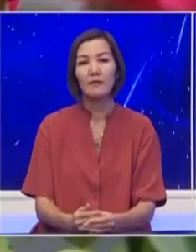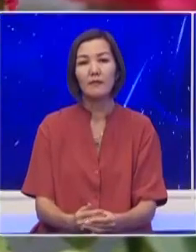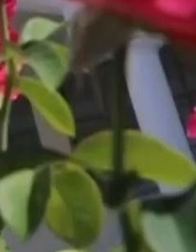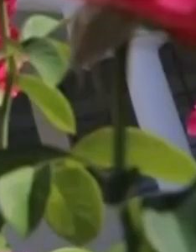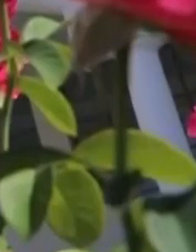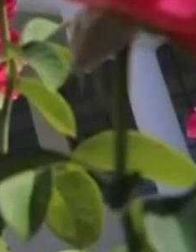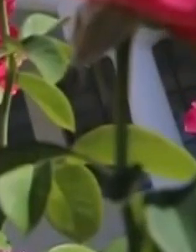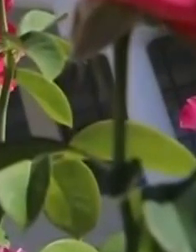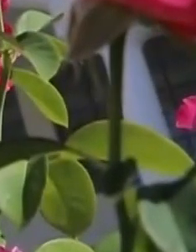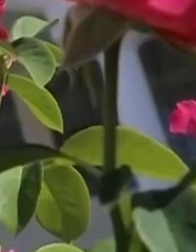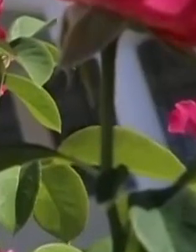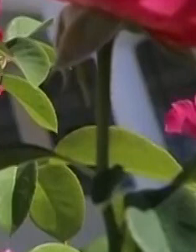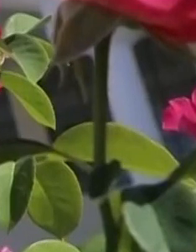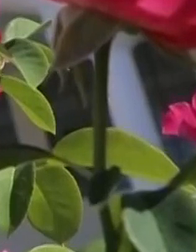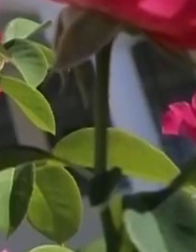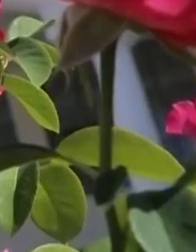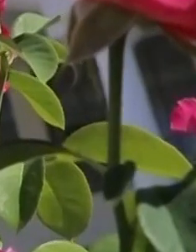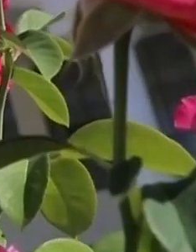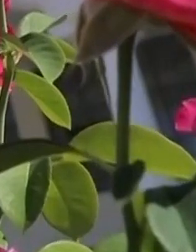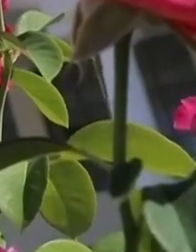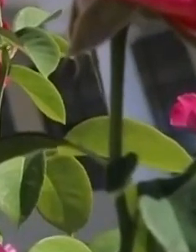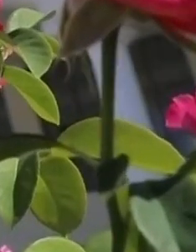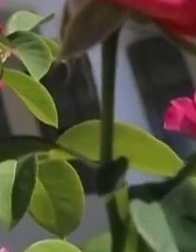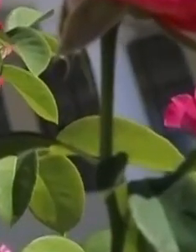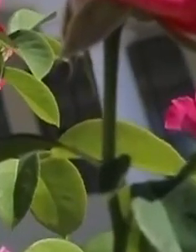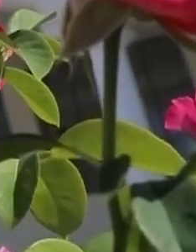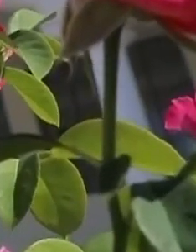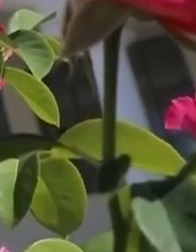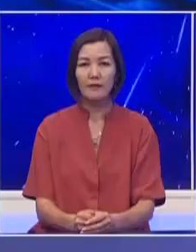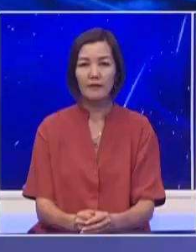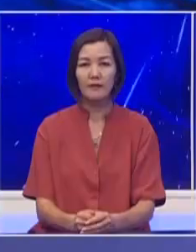дін істері басқармасы материалының көмегімен дайындалды.